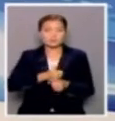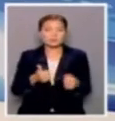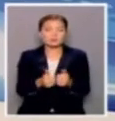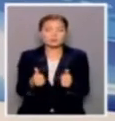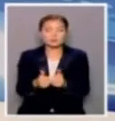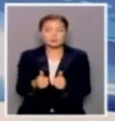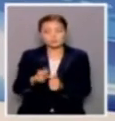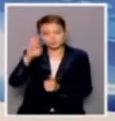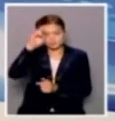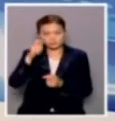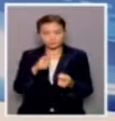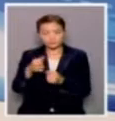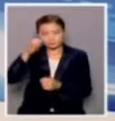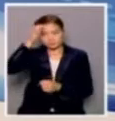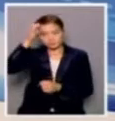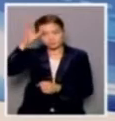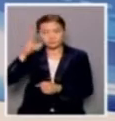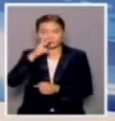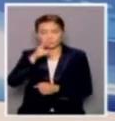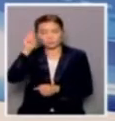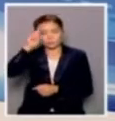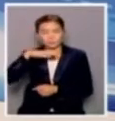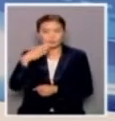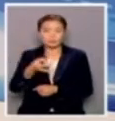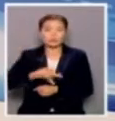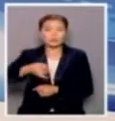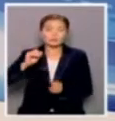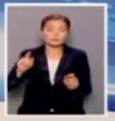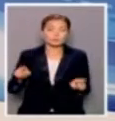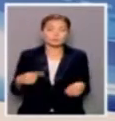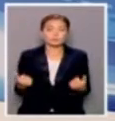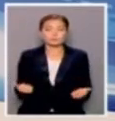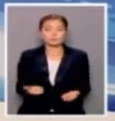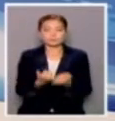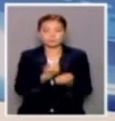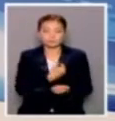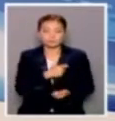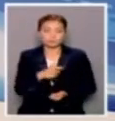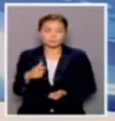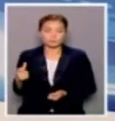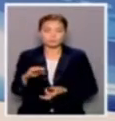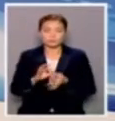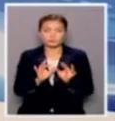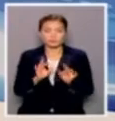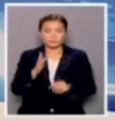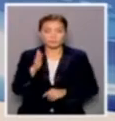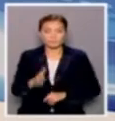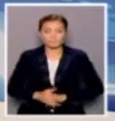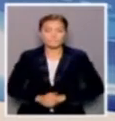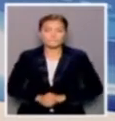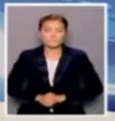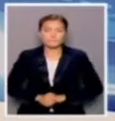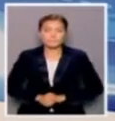жанындағы мемлекеттік басқару академиясында 2 жыл оқиды. Өңірдің өсіп өркендеуіне үлес қосып жүрген азаматтармен әріптесім Зейн